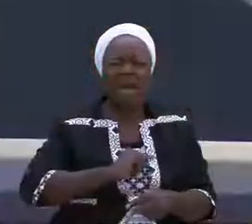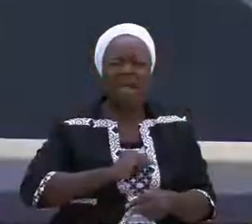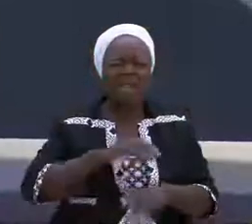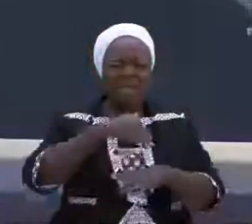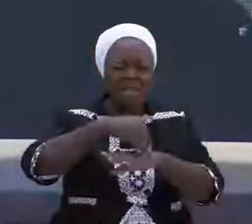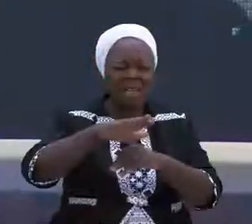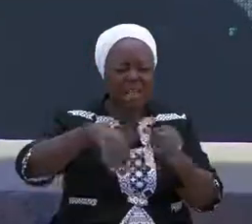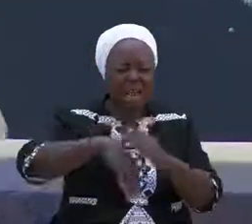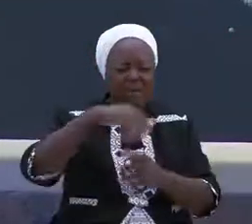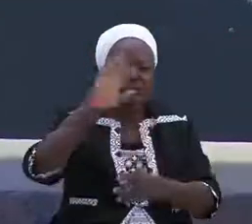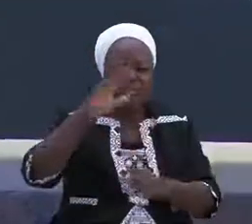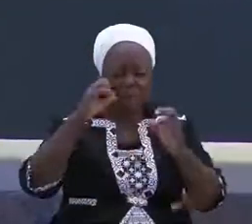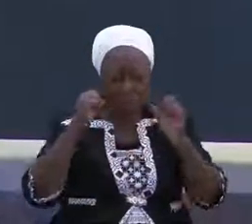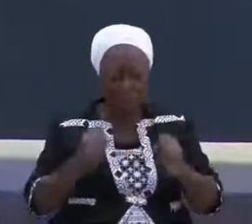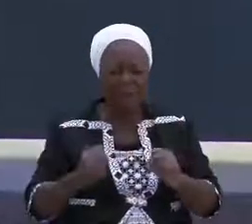J'envoie ta puissance.